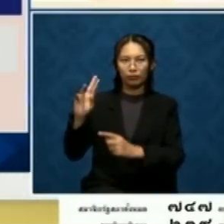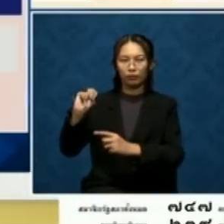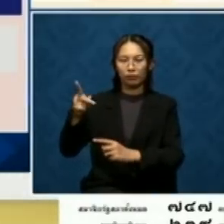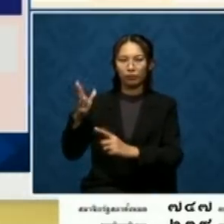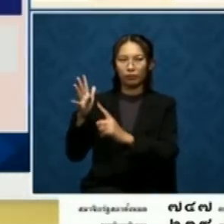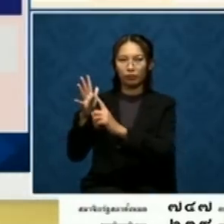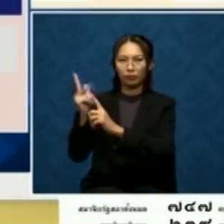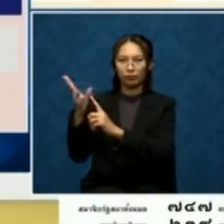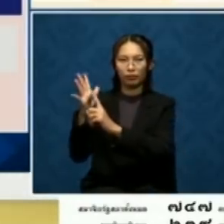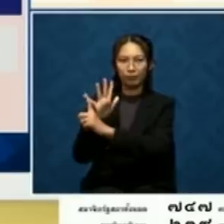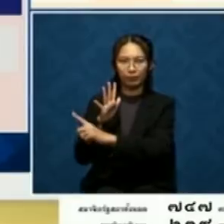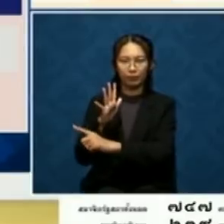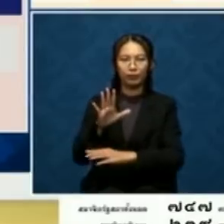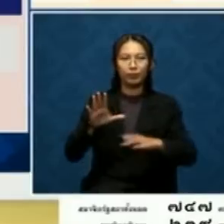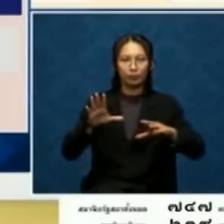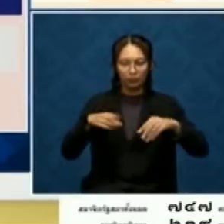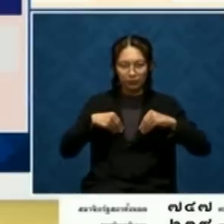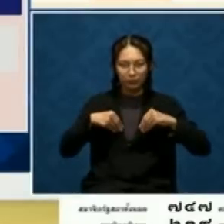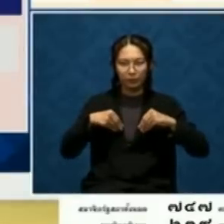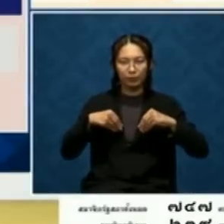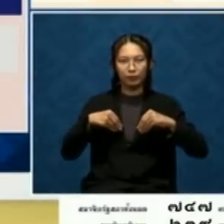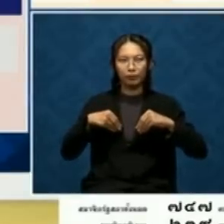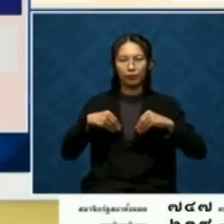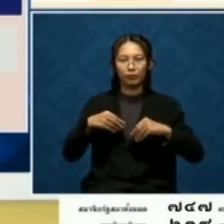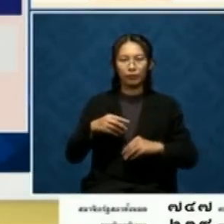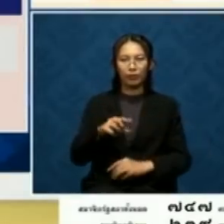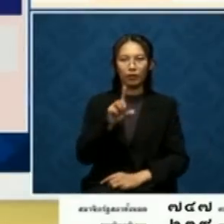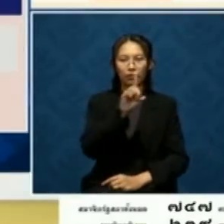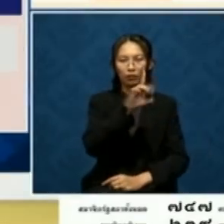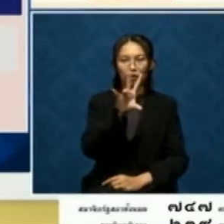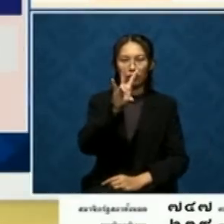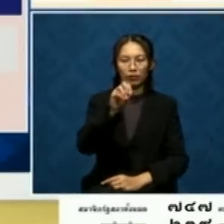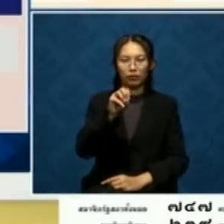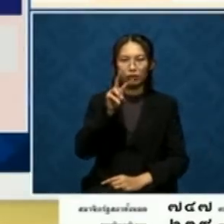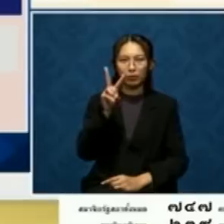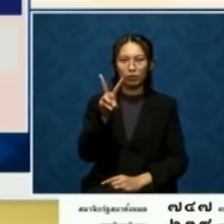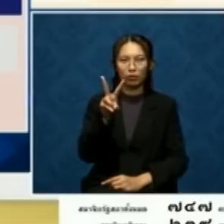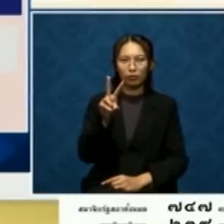ประเมินความมั่นคงก่อนกลาโหมมหาไทย กลาโหมมหาไทย